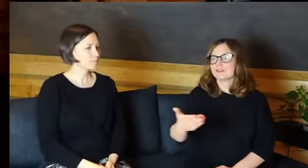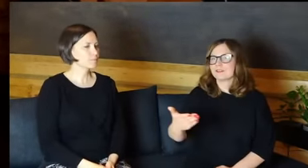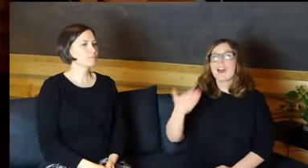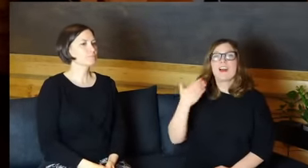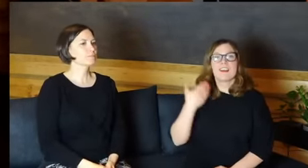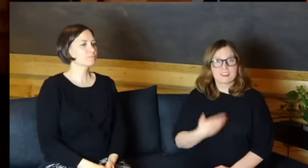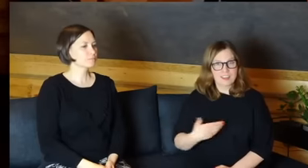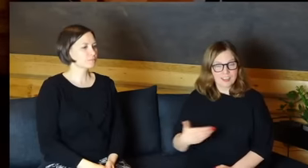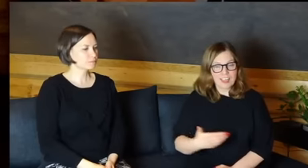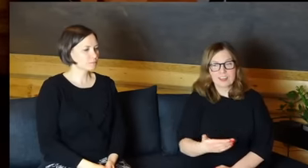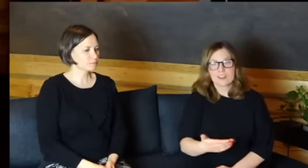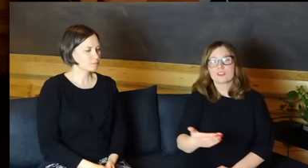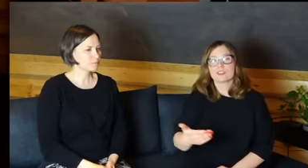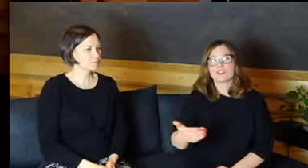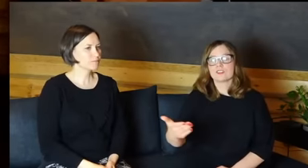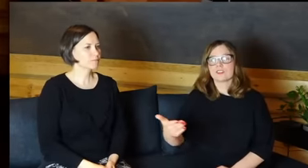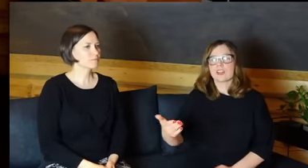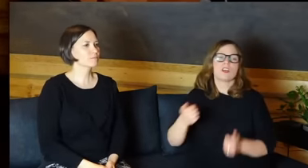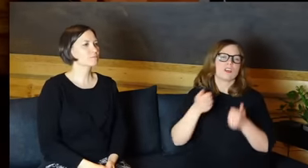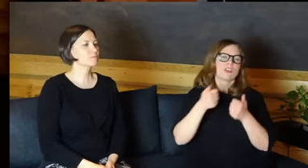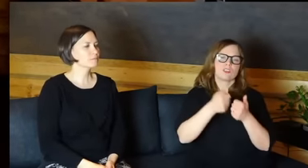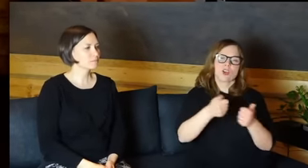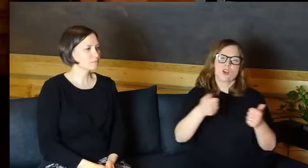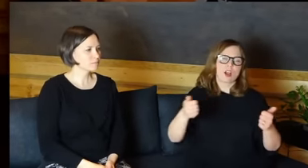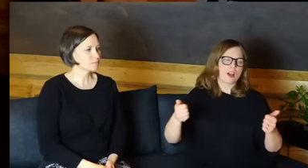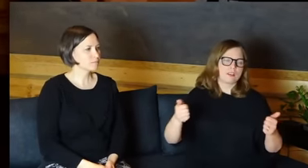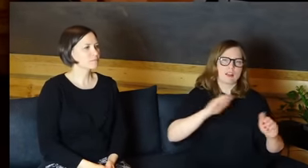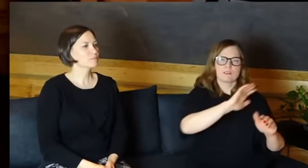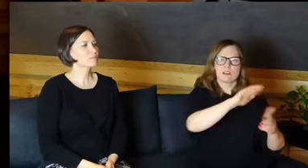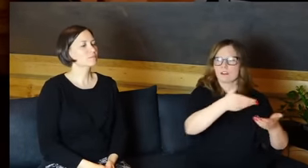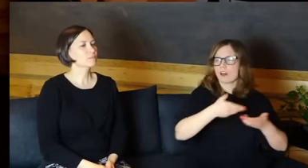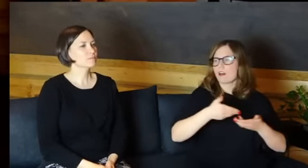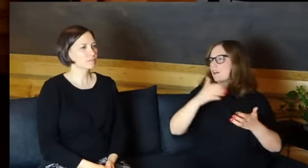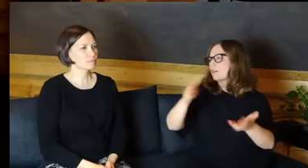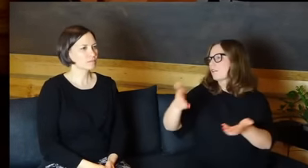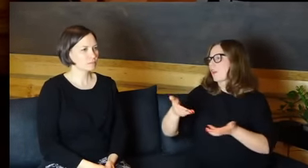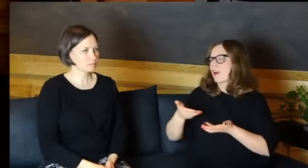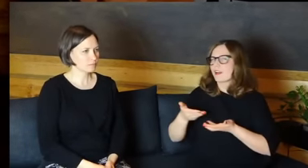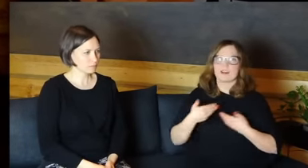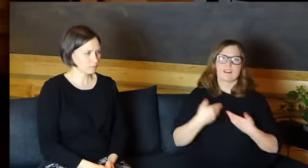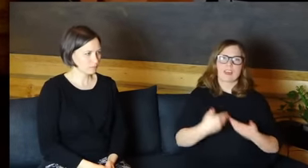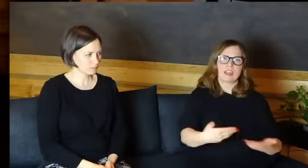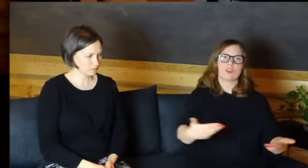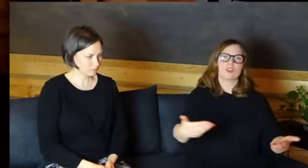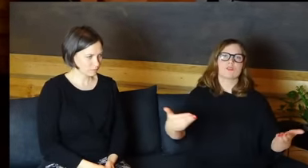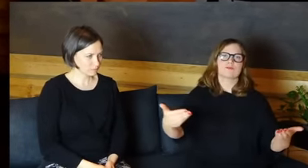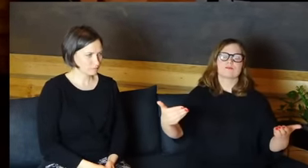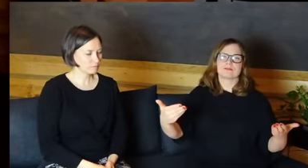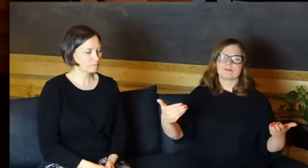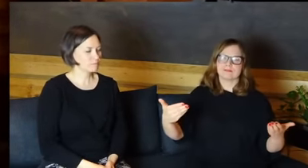Kiitos olkoon teidän lahjainne edestä.